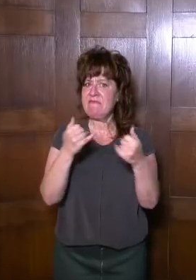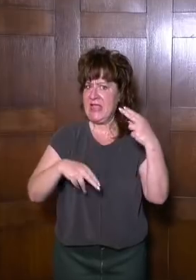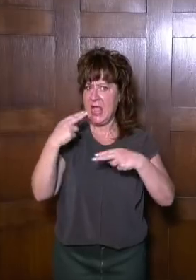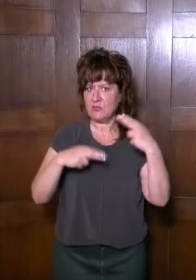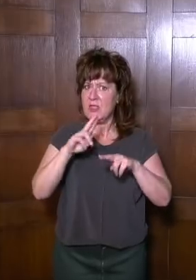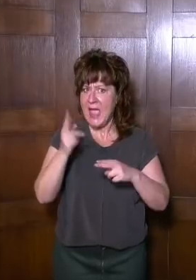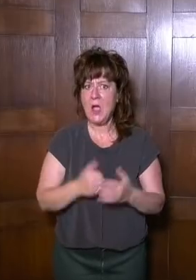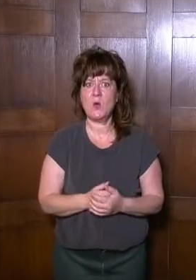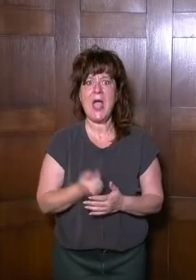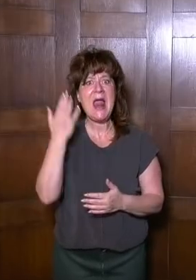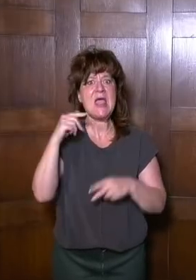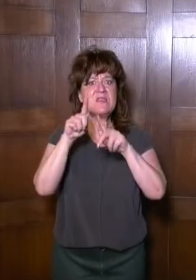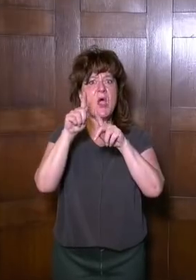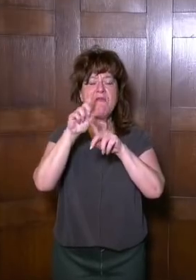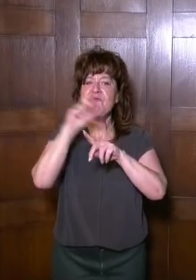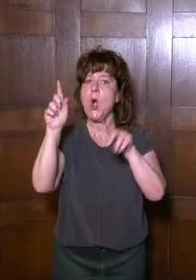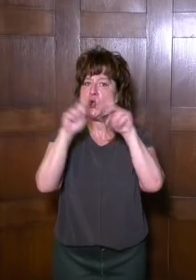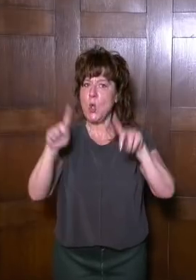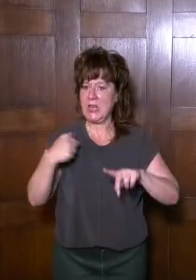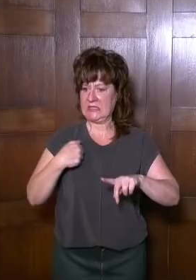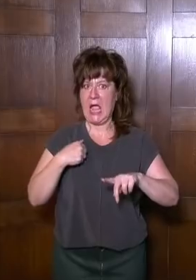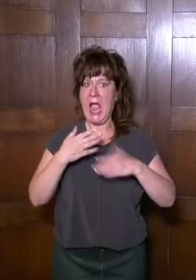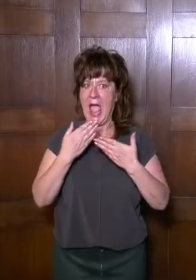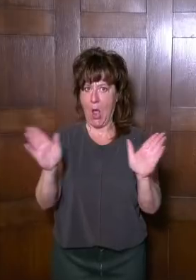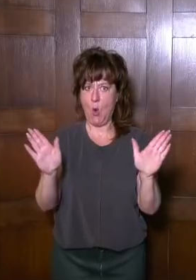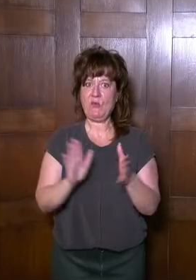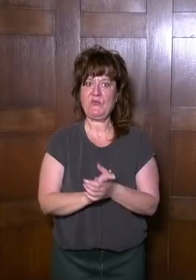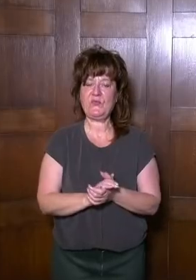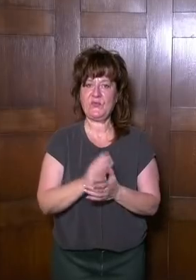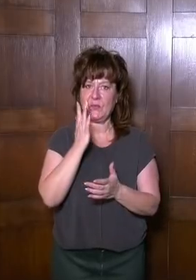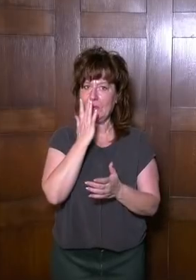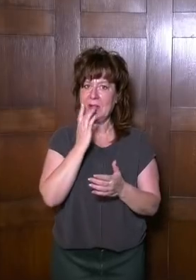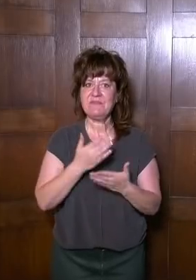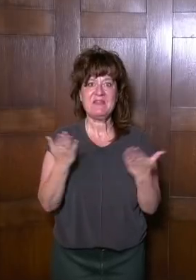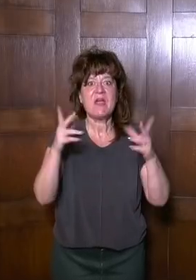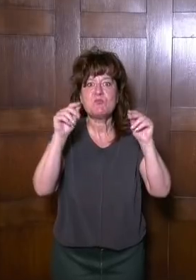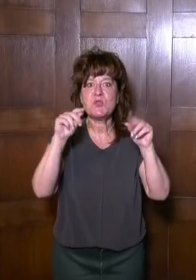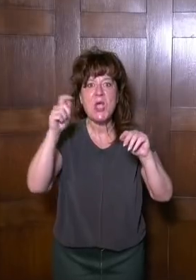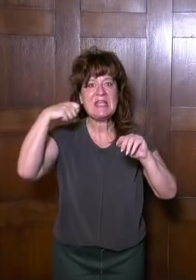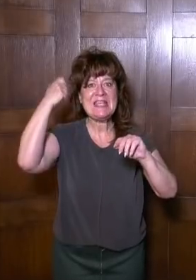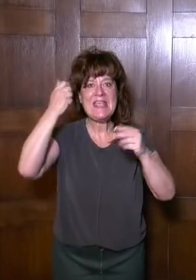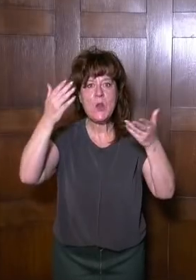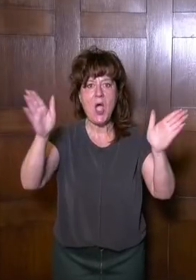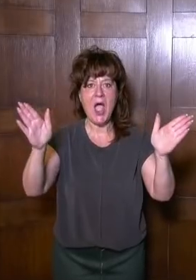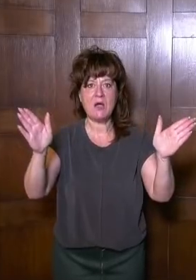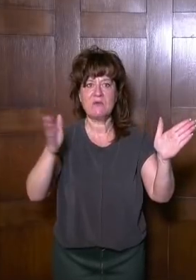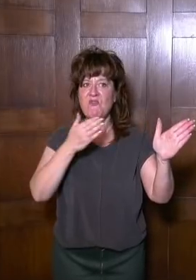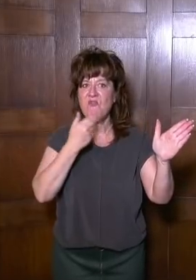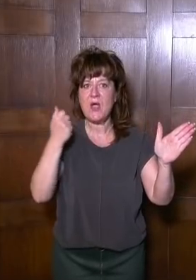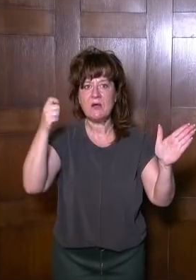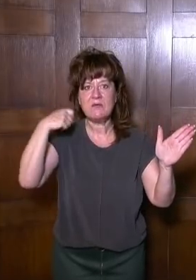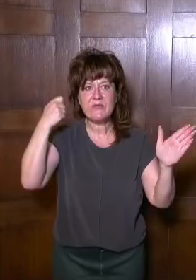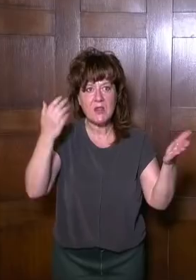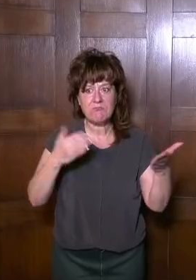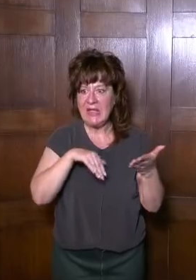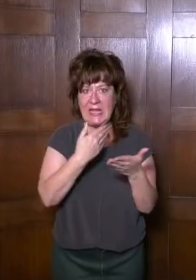haben uns für letzte Woche Donnerstag entschieden, aufzumachen. Ja, was heißt Kino aufmachen? Es gibt keine Filme.